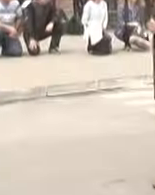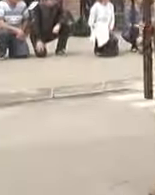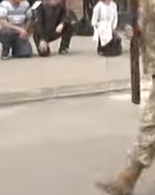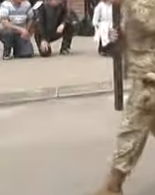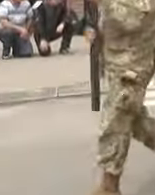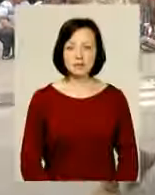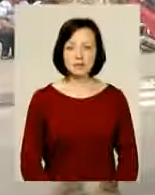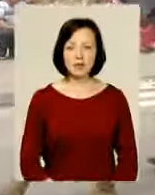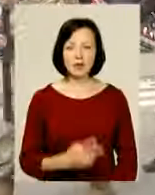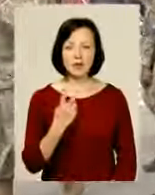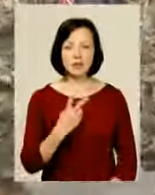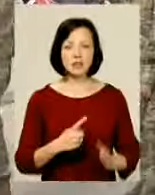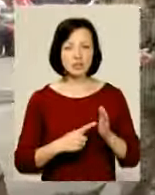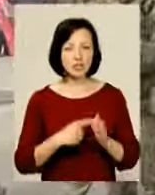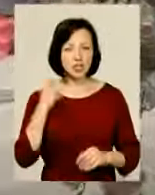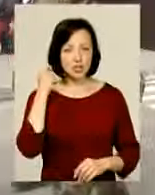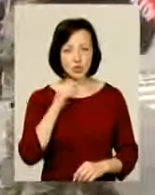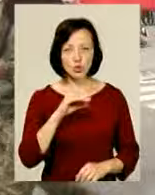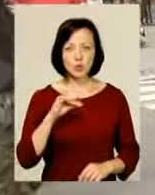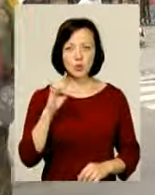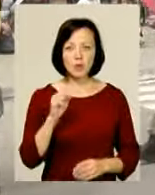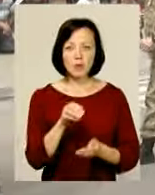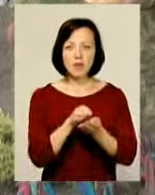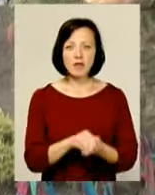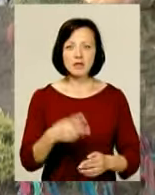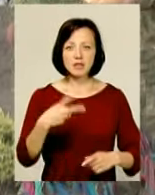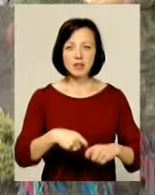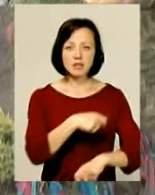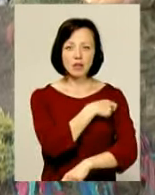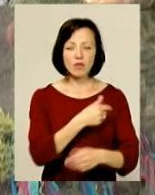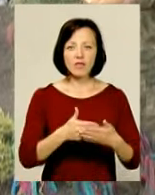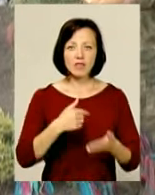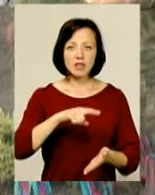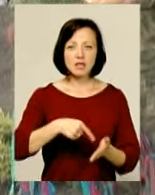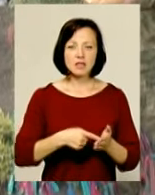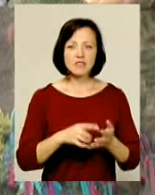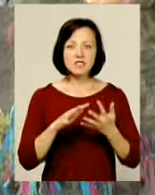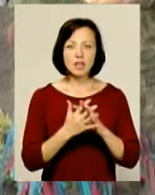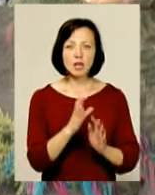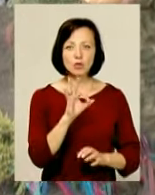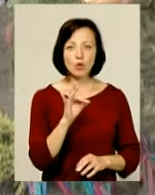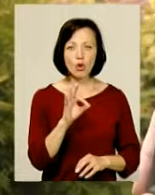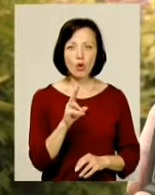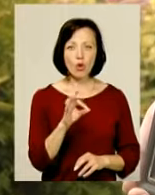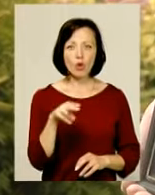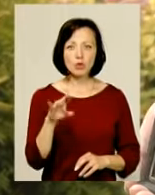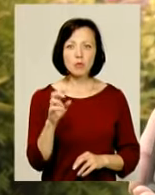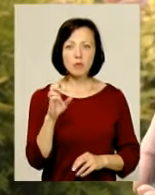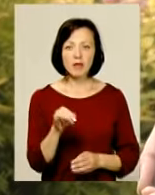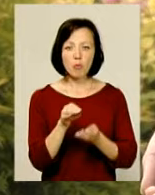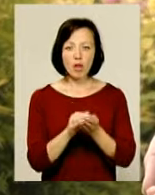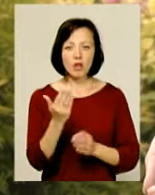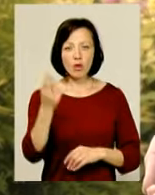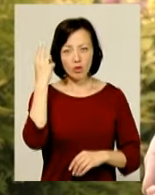26-річного Юрія Гнатюка поховали за 20 кілометрів від Красилова у селі Сорокодуби, де знаходиться могила